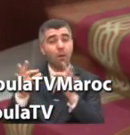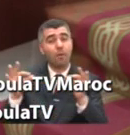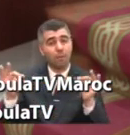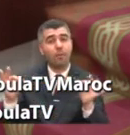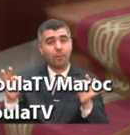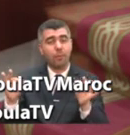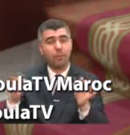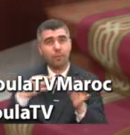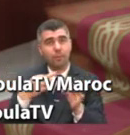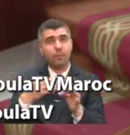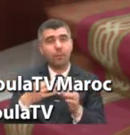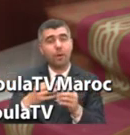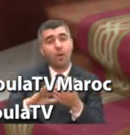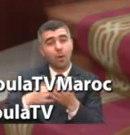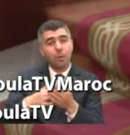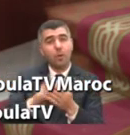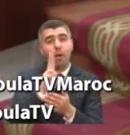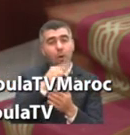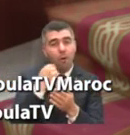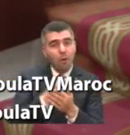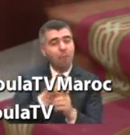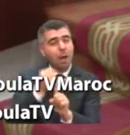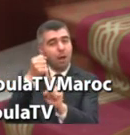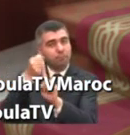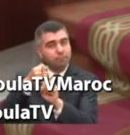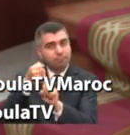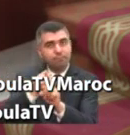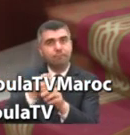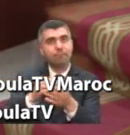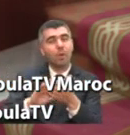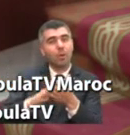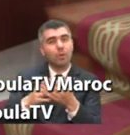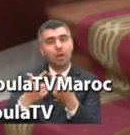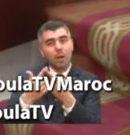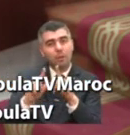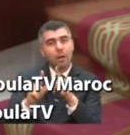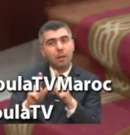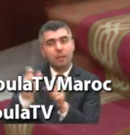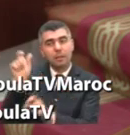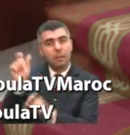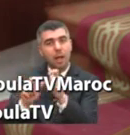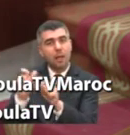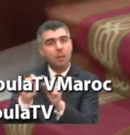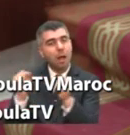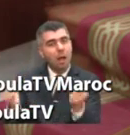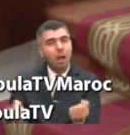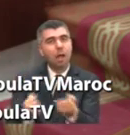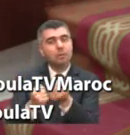على الحكومة وعلى الدولة أن تبذل جهودا كبيرة من أجل تحسين عيش السكان في